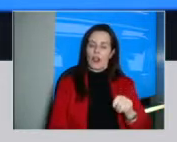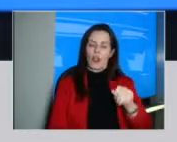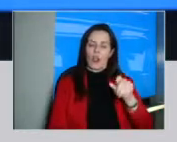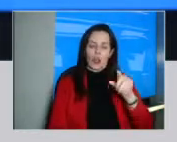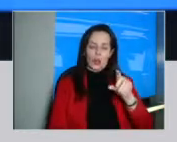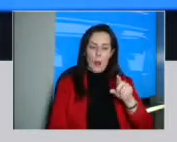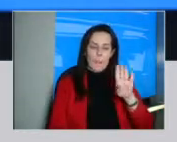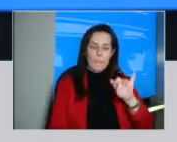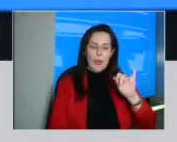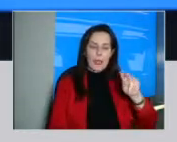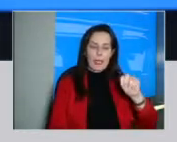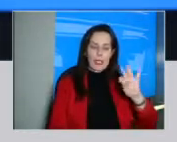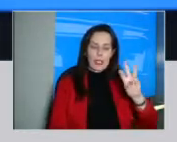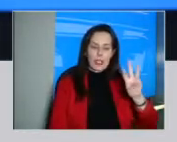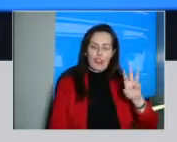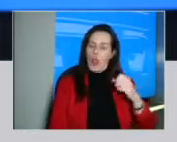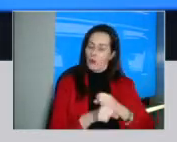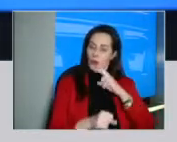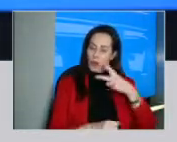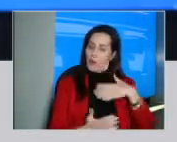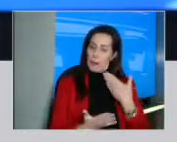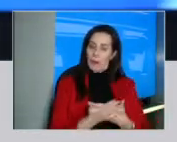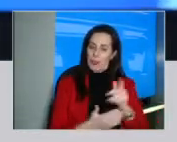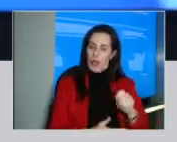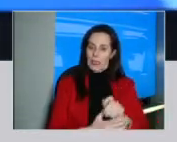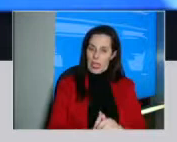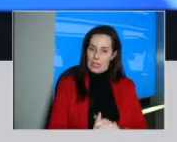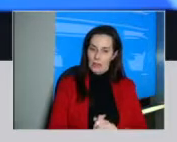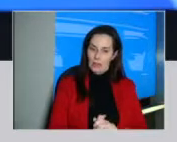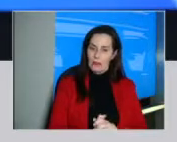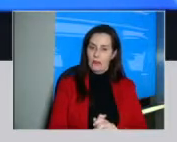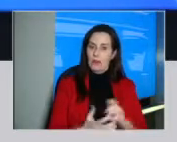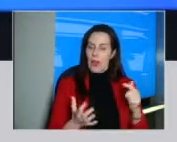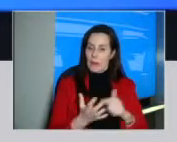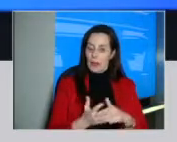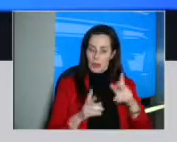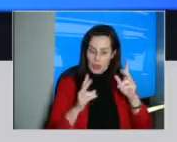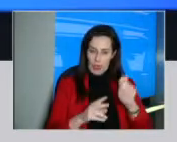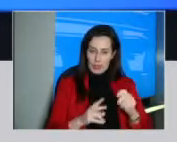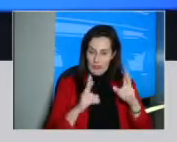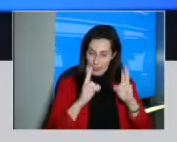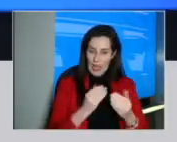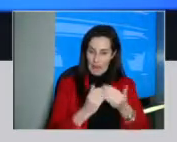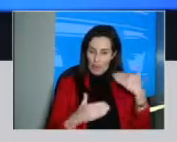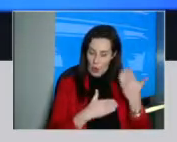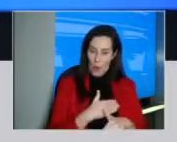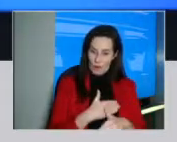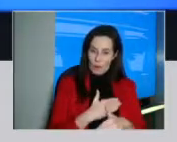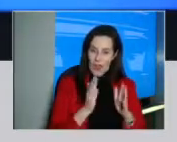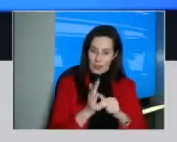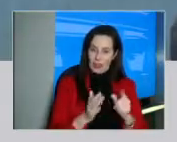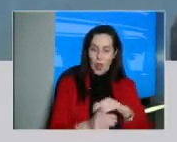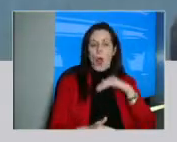בייניש. הוועדה ישבה למדוכה שנתיים, והמליצה המלצות לכנסת. נוכח התפזרות הכנסת לפני תום מועדה,